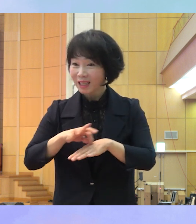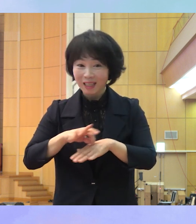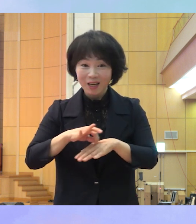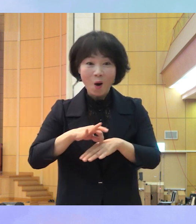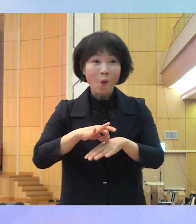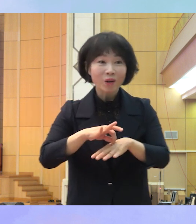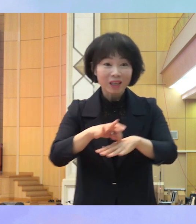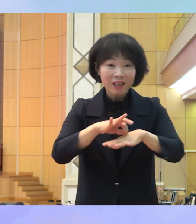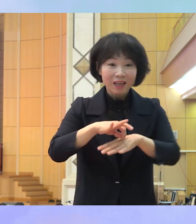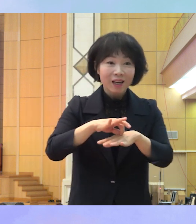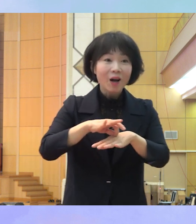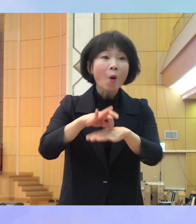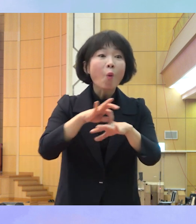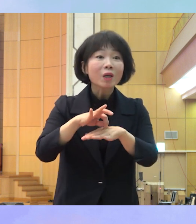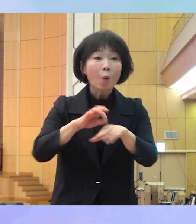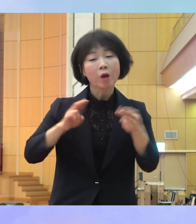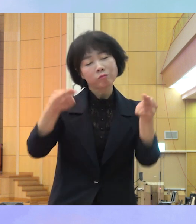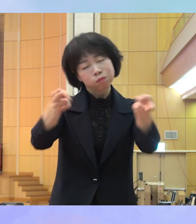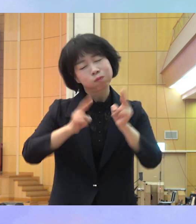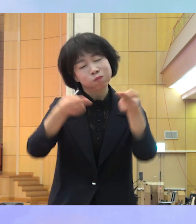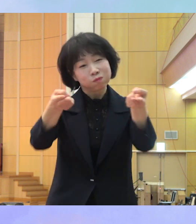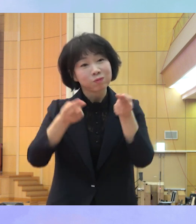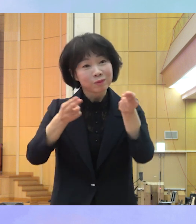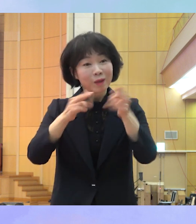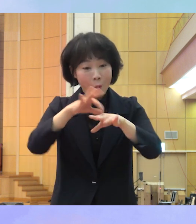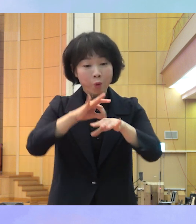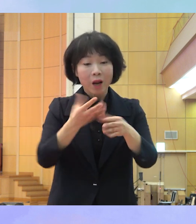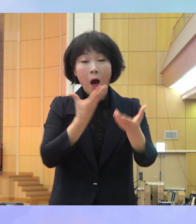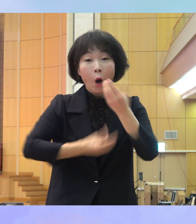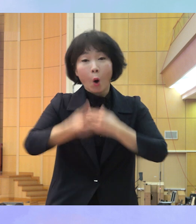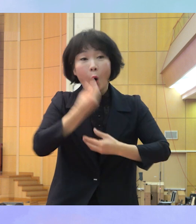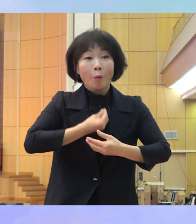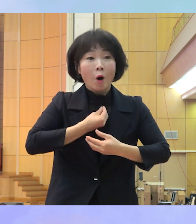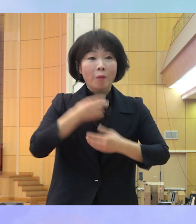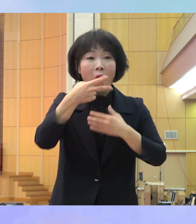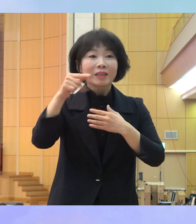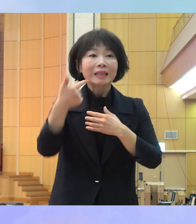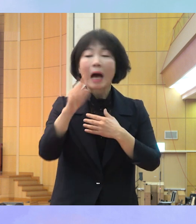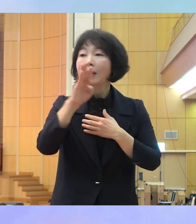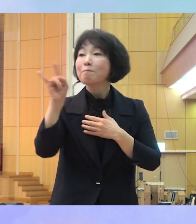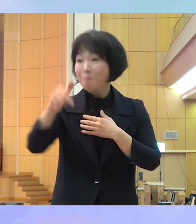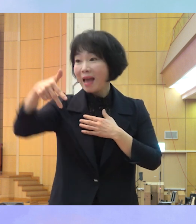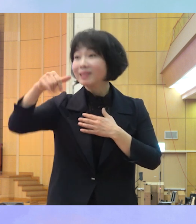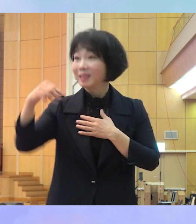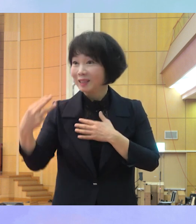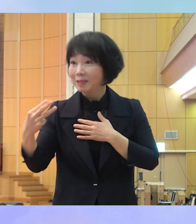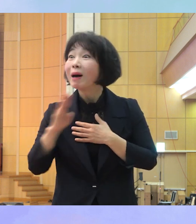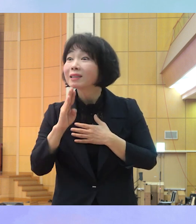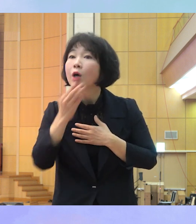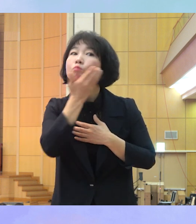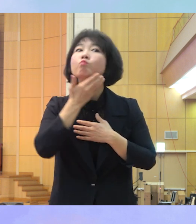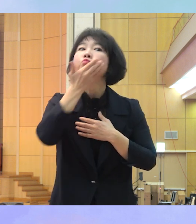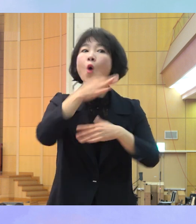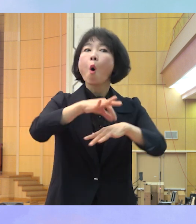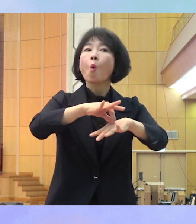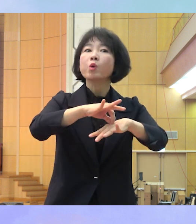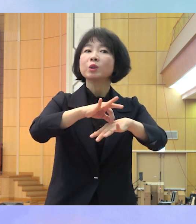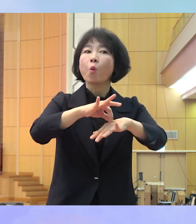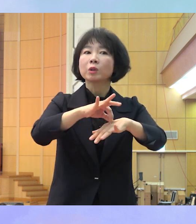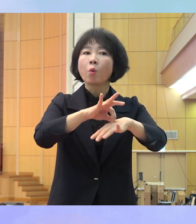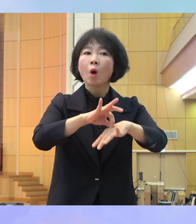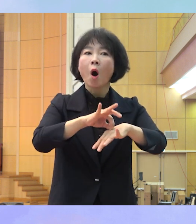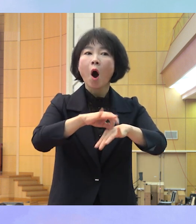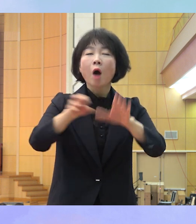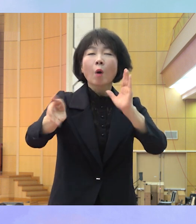고기를 먹으면 단백질을 섭취하는 겁니다. 고기 속에 단백질이라고 하는 영양소가 가장 많이